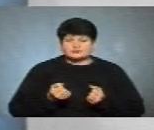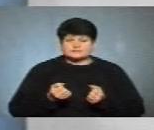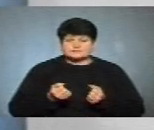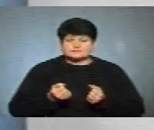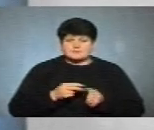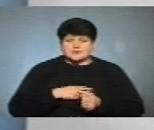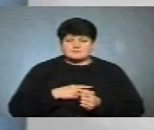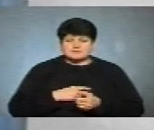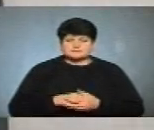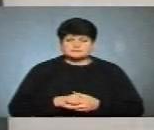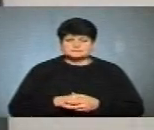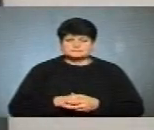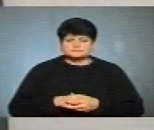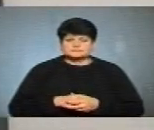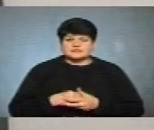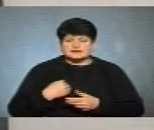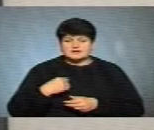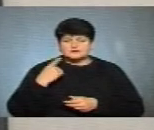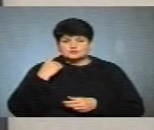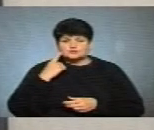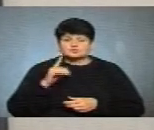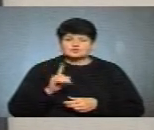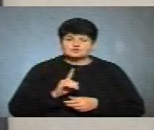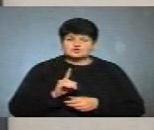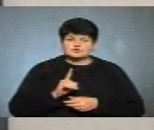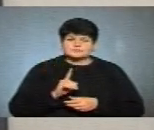отримують премії. Я думаю, що